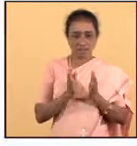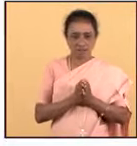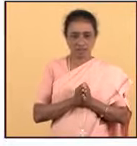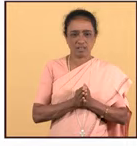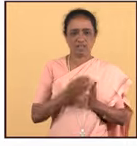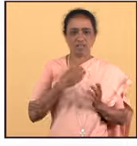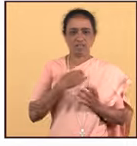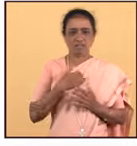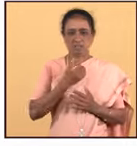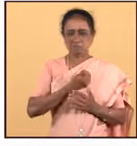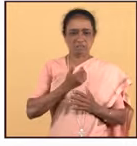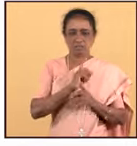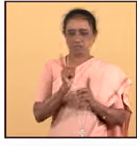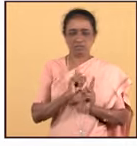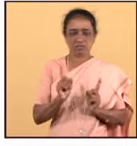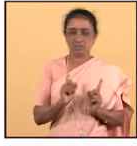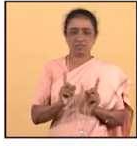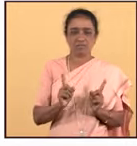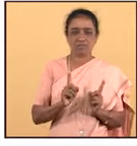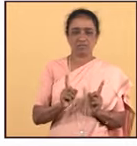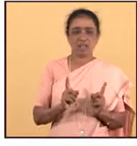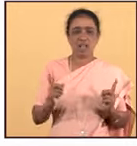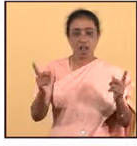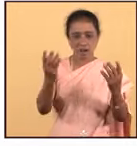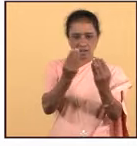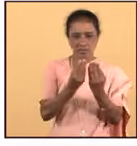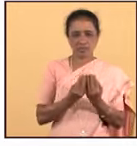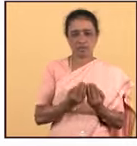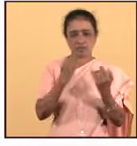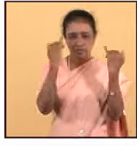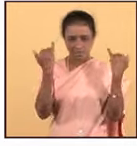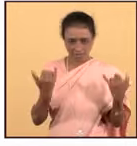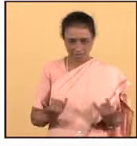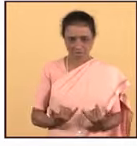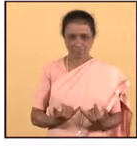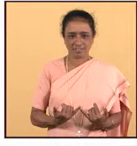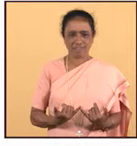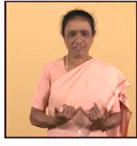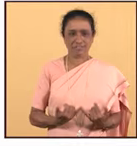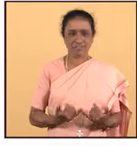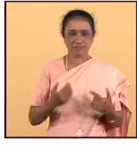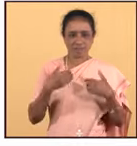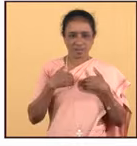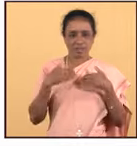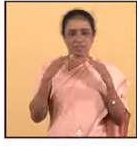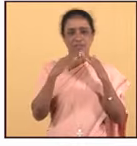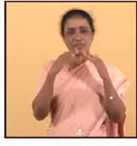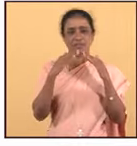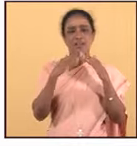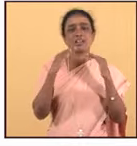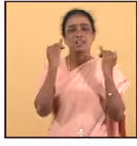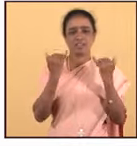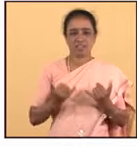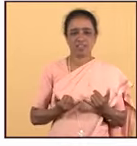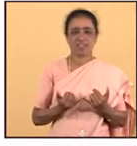என்னது பகைமையை போதிக்கவில்லை. நம்ம எல்லாரும் யாரு? அனைவரும் இந்தியர்கள். என்ன நமது வீடு?